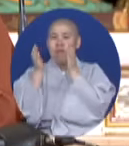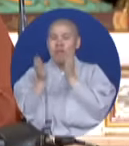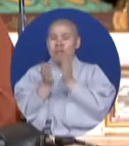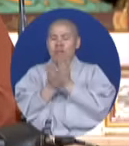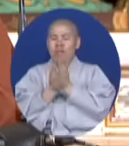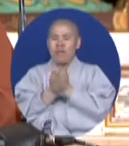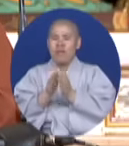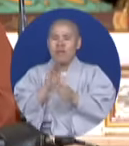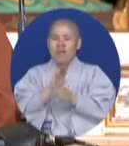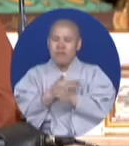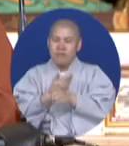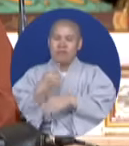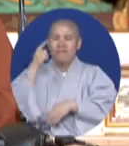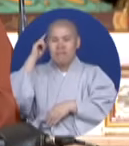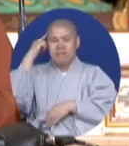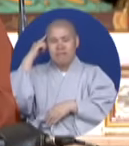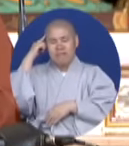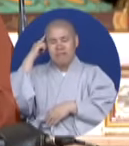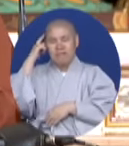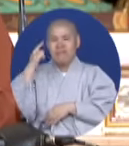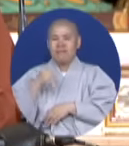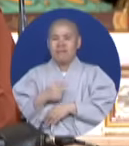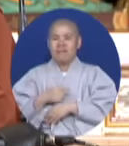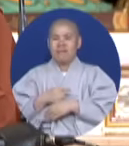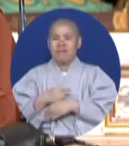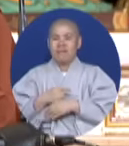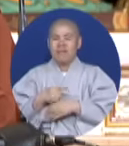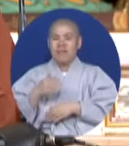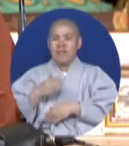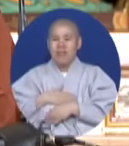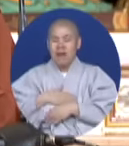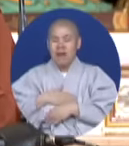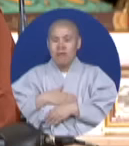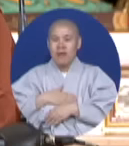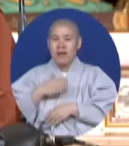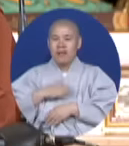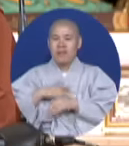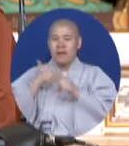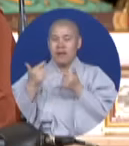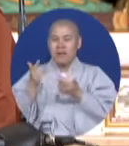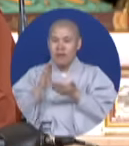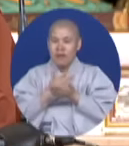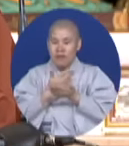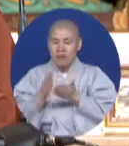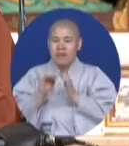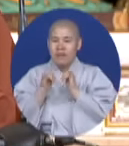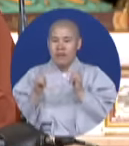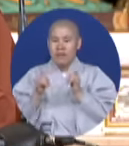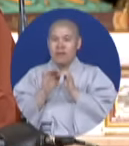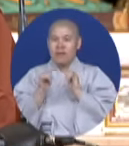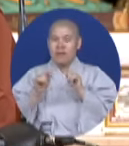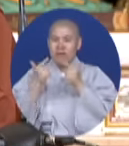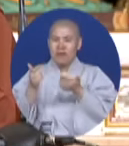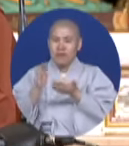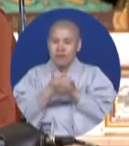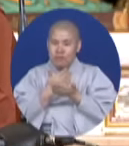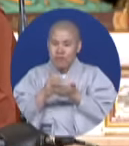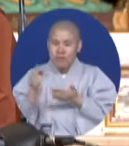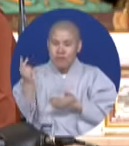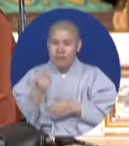허망한 망상입니다. 이게 나와 나 아닌 걸 가르고 사람과 사람 아닌 거 가르고